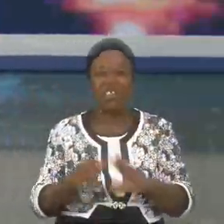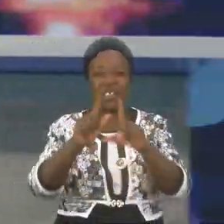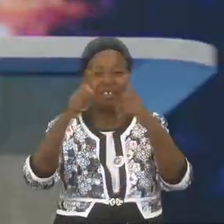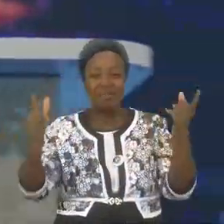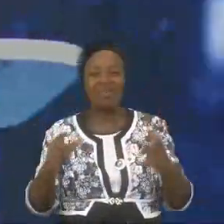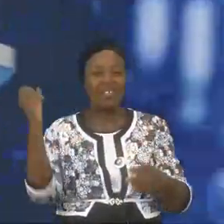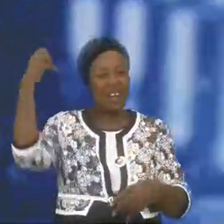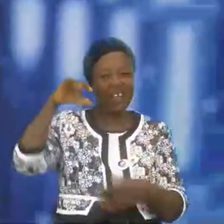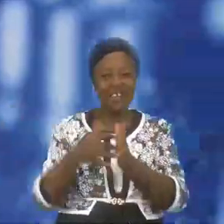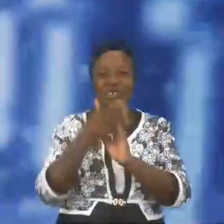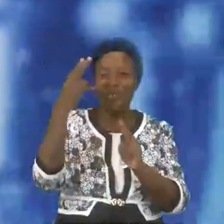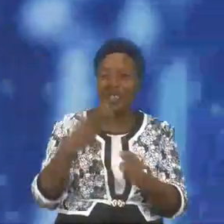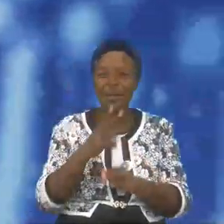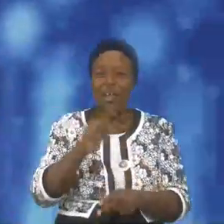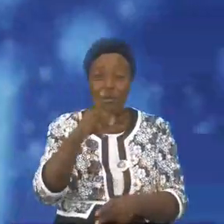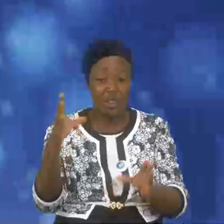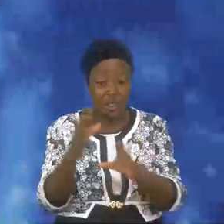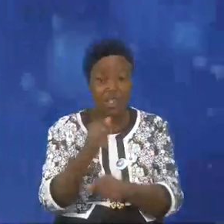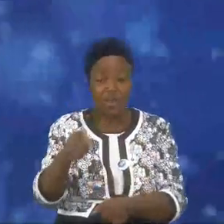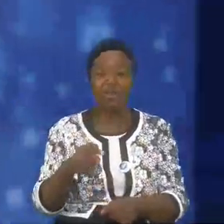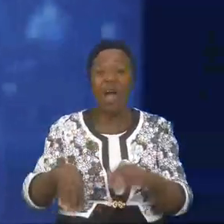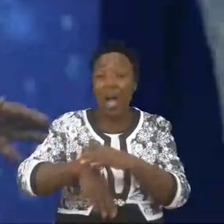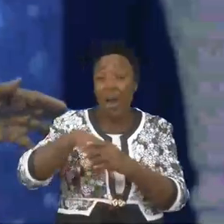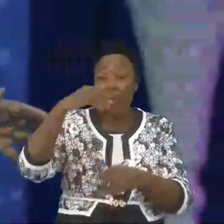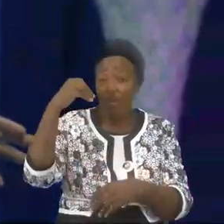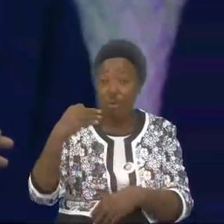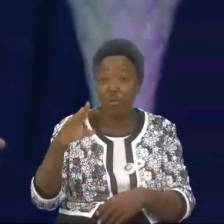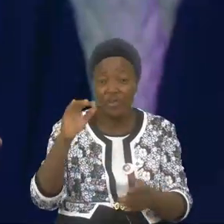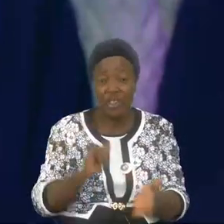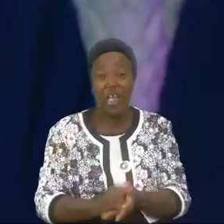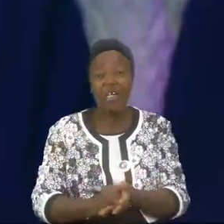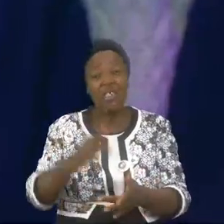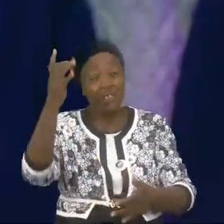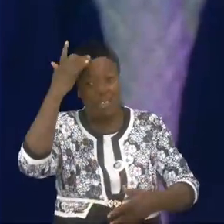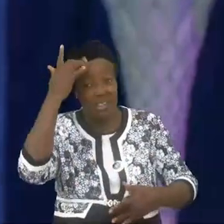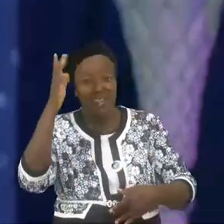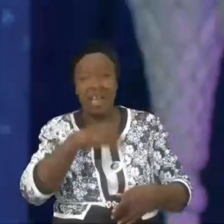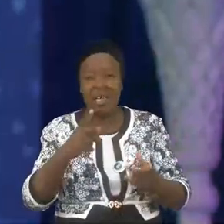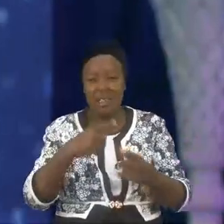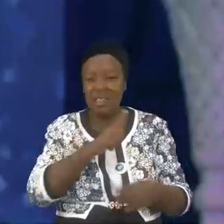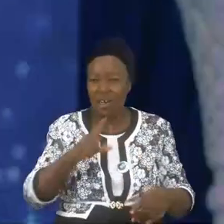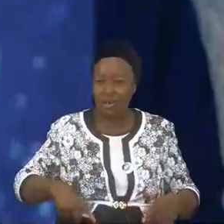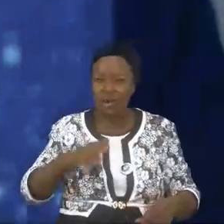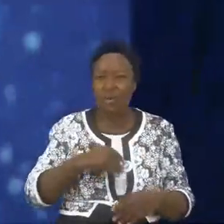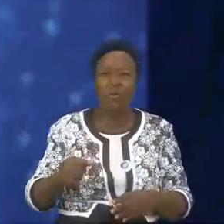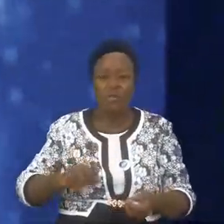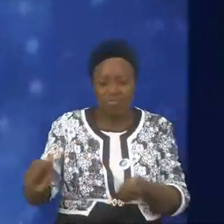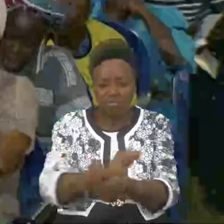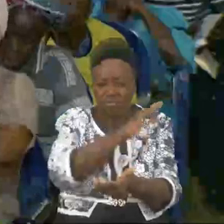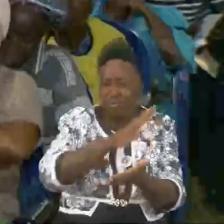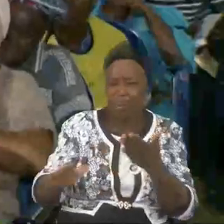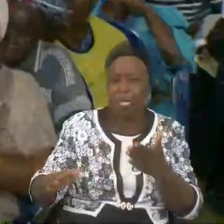son admirable lumière. Il va te sortir de cette maladie et le Seigneur